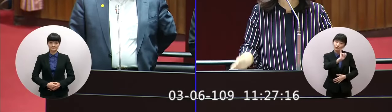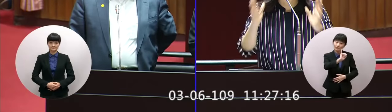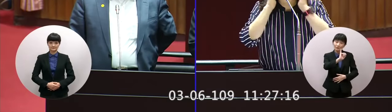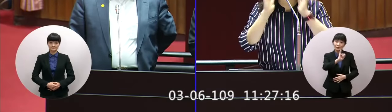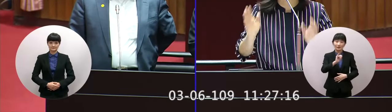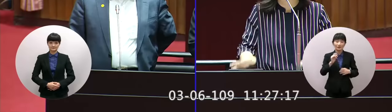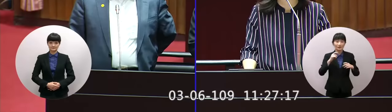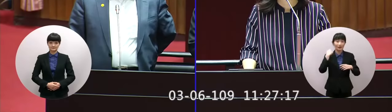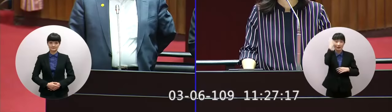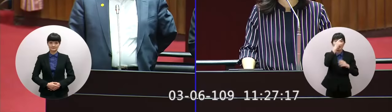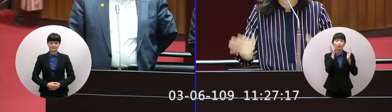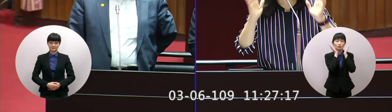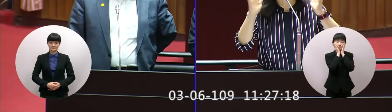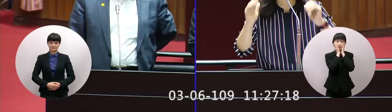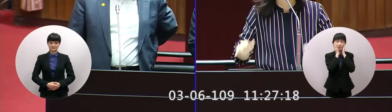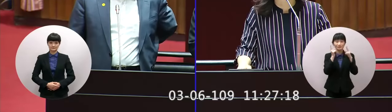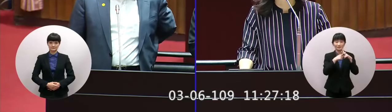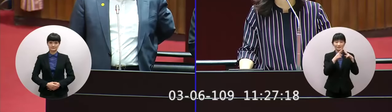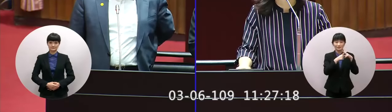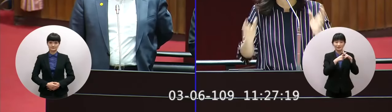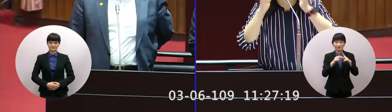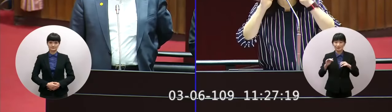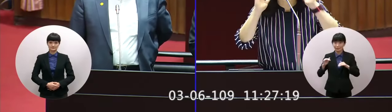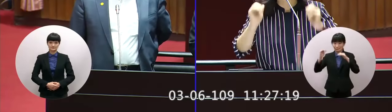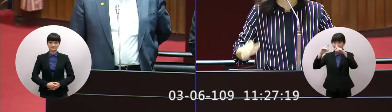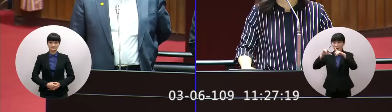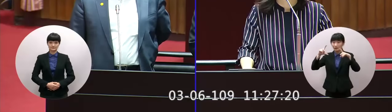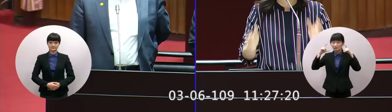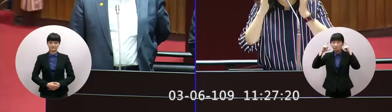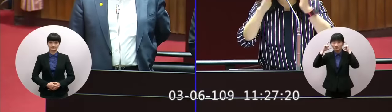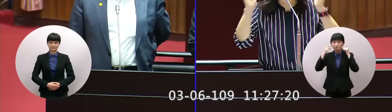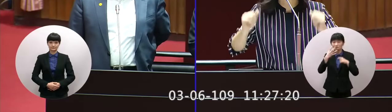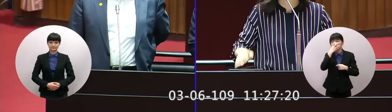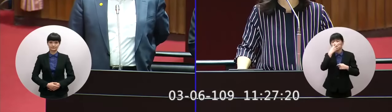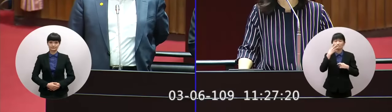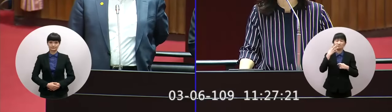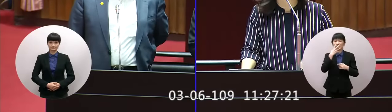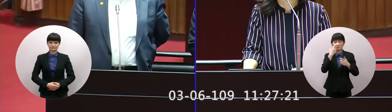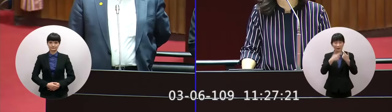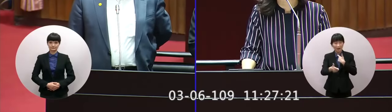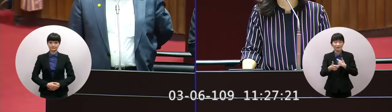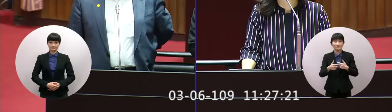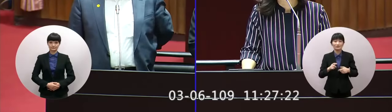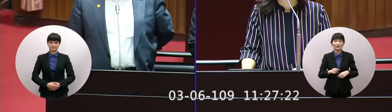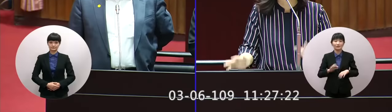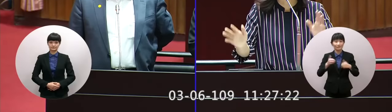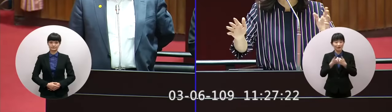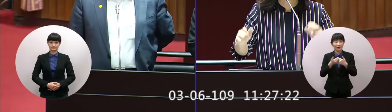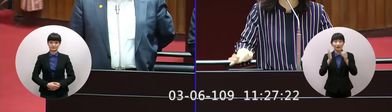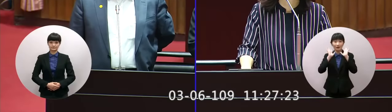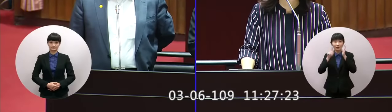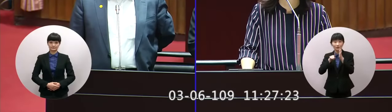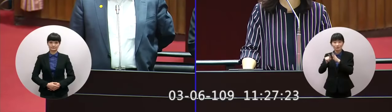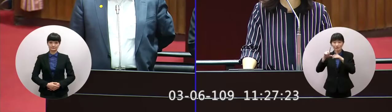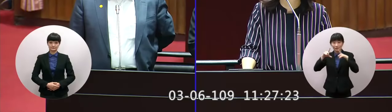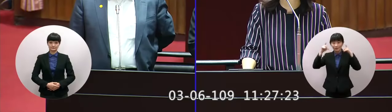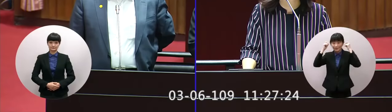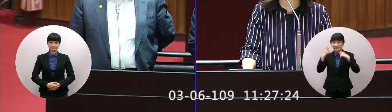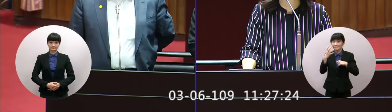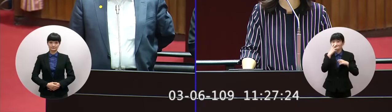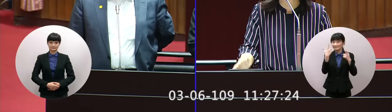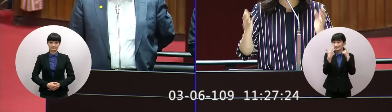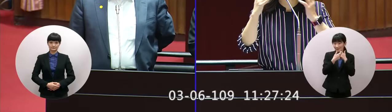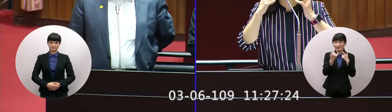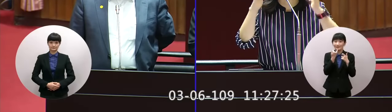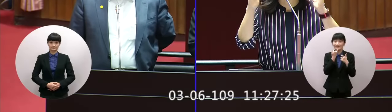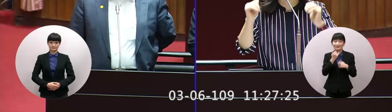她小脸戴大人口罩反而遮不了，她适合戴儿童口罩。所以其实最近有在很多女性